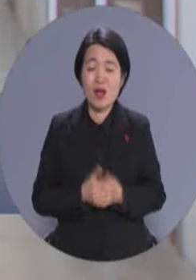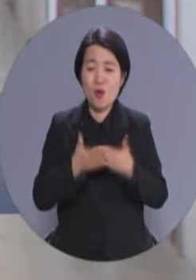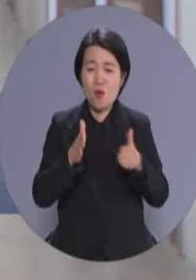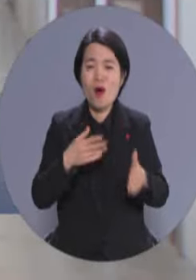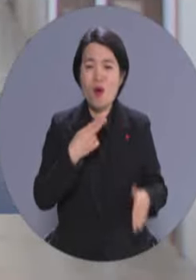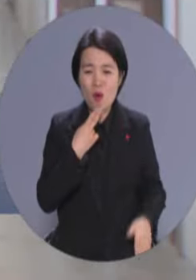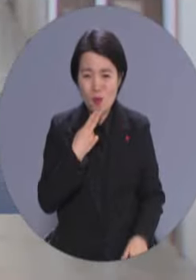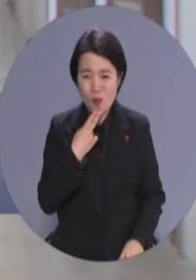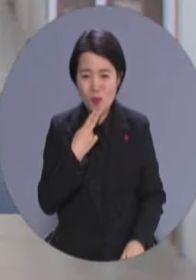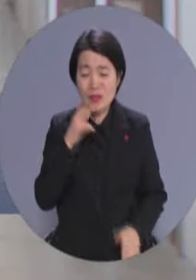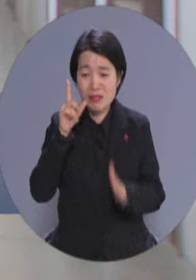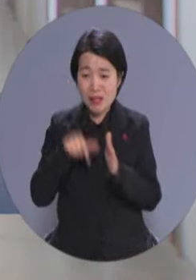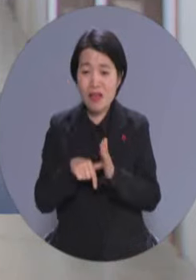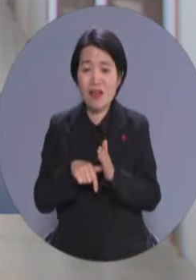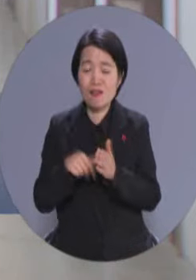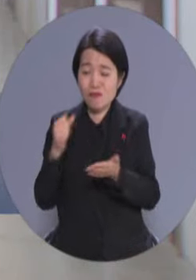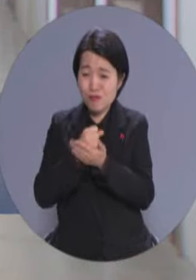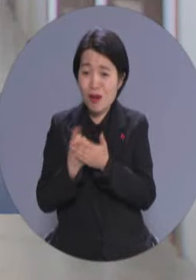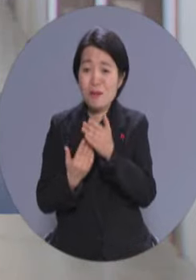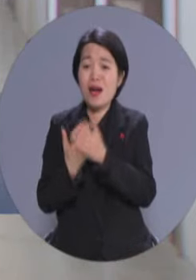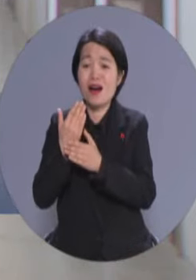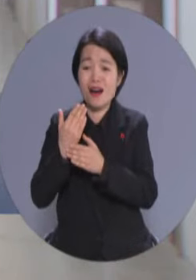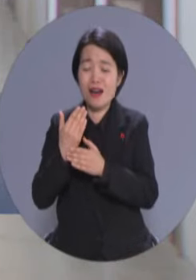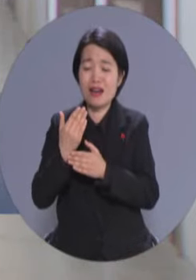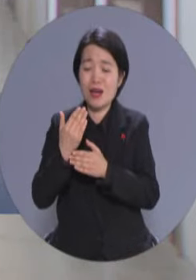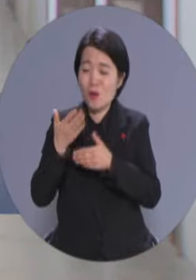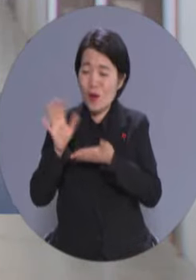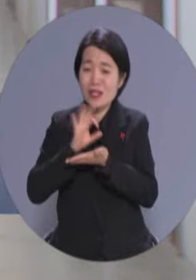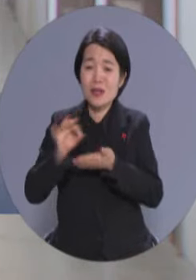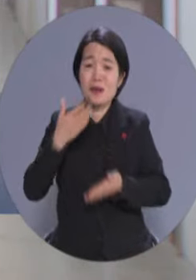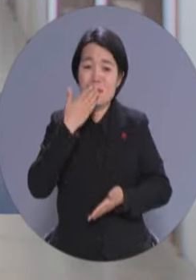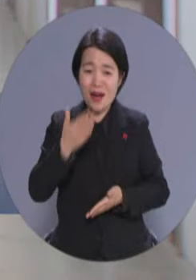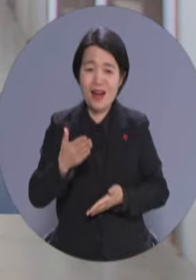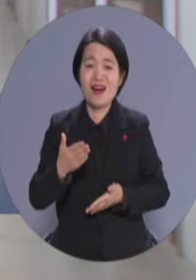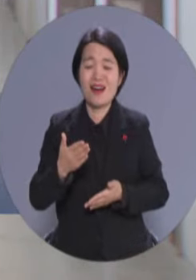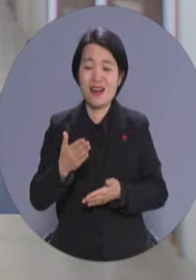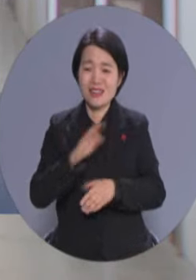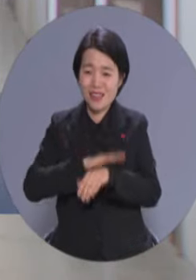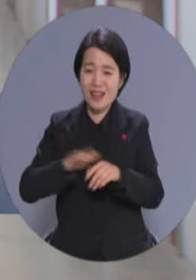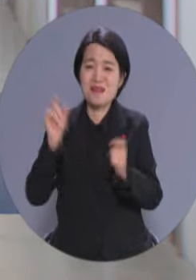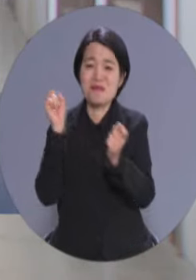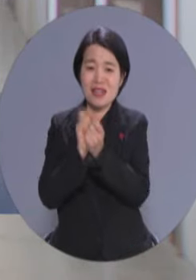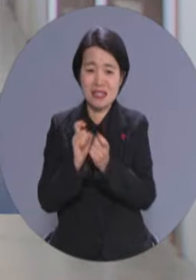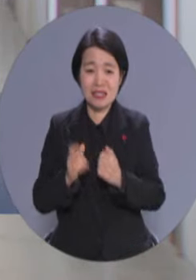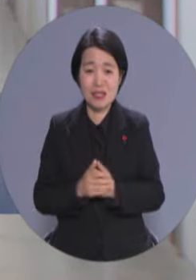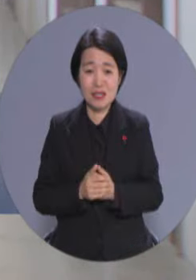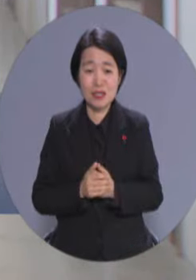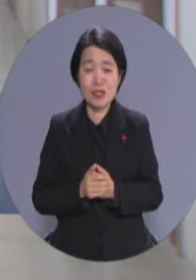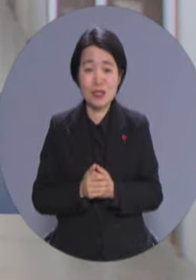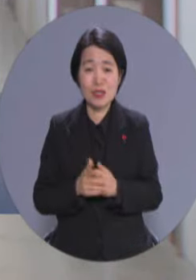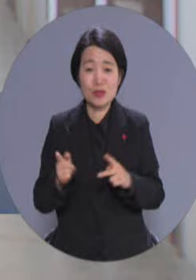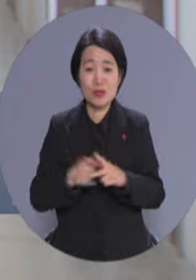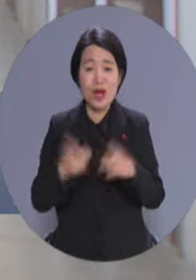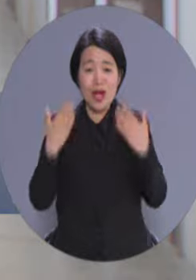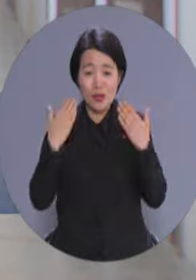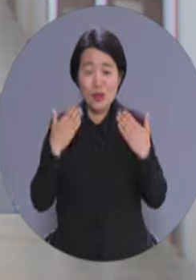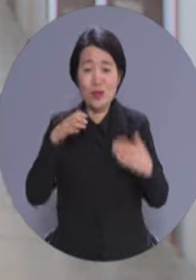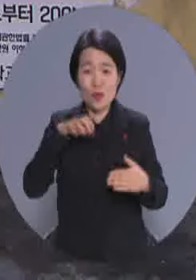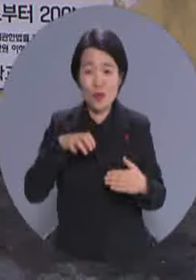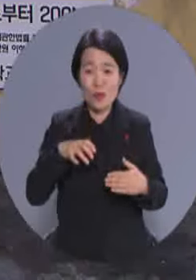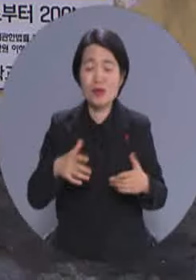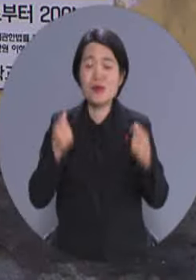이공간이 에 마침 이렇게 생겨서 이제 그것이 잘 맞은 거 같고요이 초등학교를 졸업하다 보니까